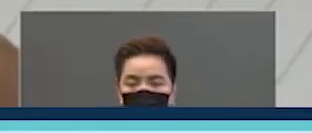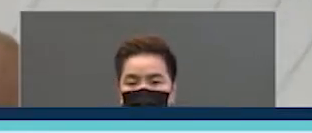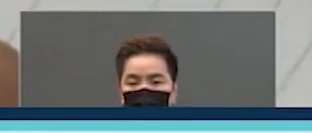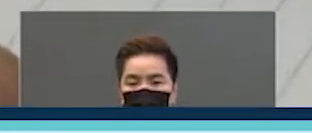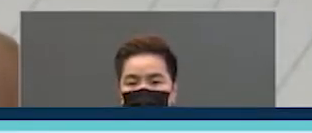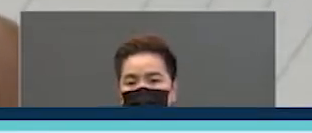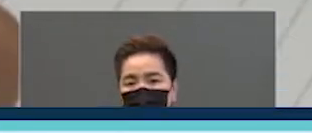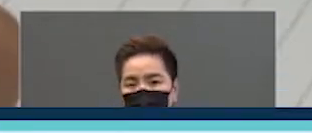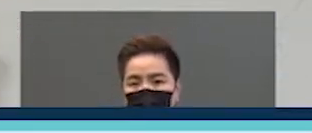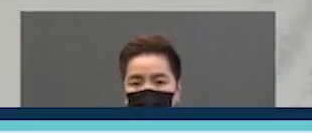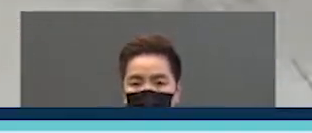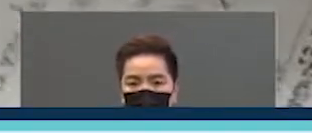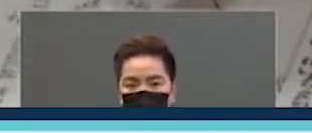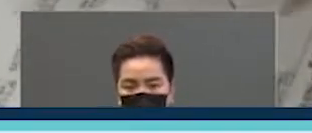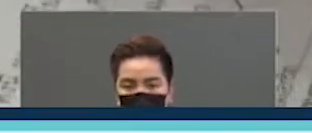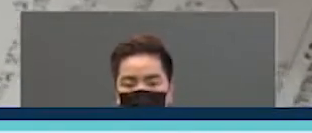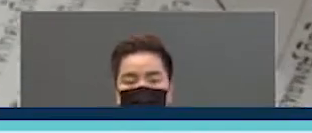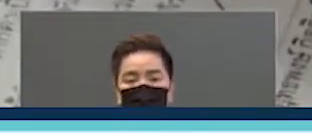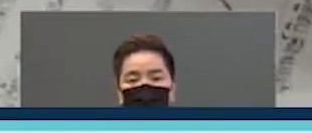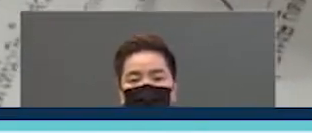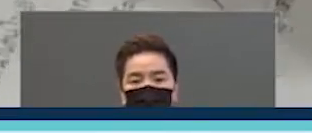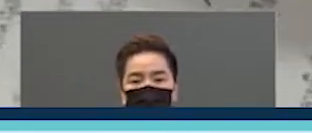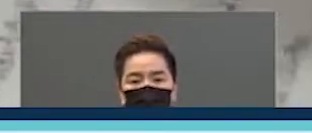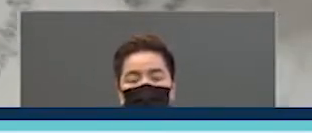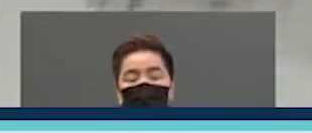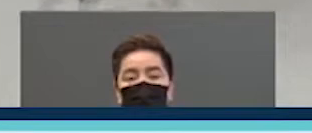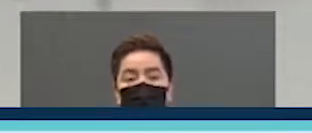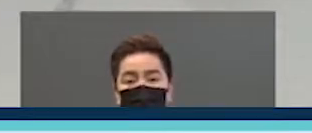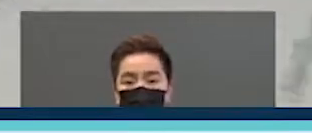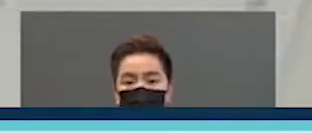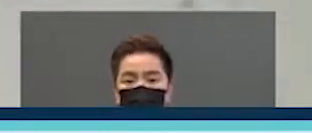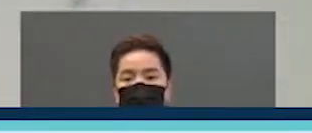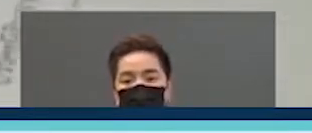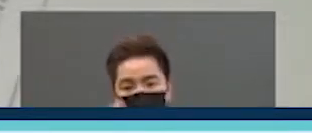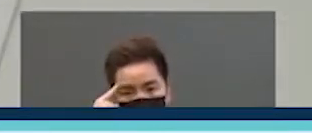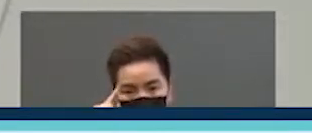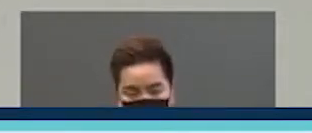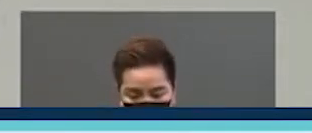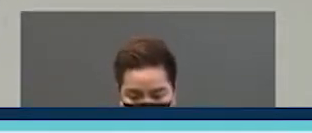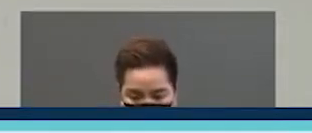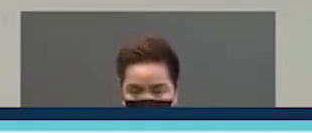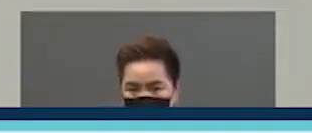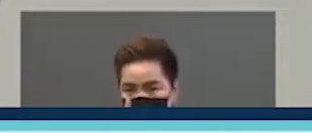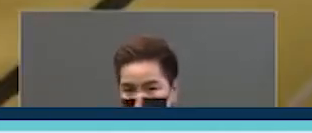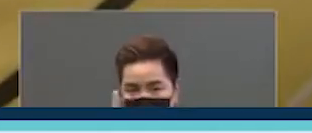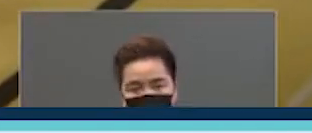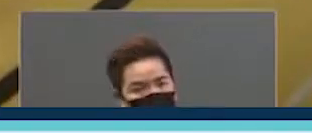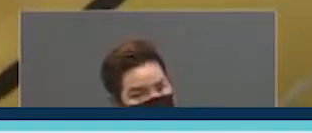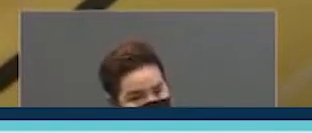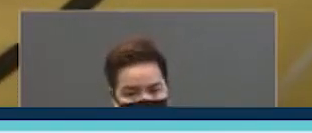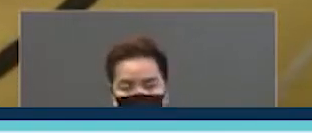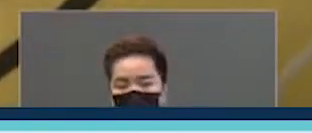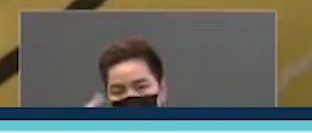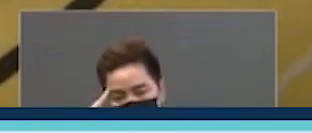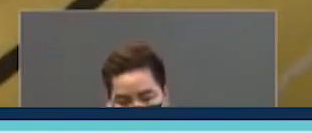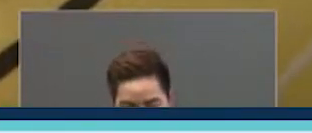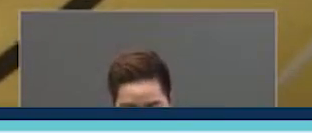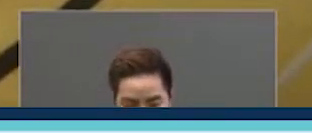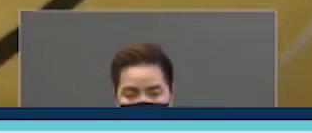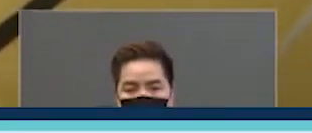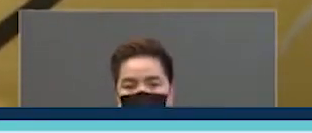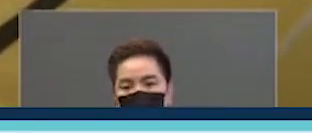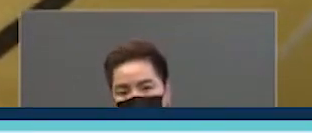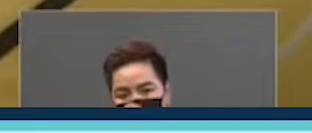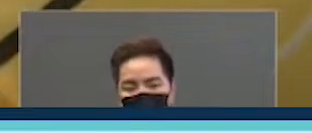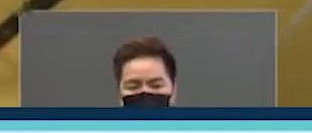โจทย์ผู้ที่ต้องการมีบ้านได้เป็นอย่างดีเลยว่าซื้อของคนที่จะมีบ้านะครับก็อย่างที่เขาต้องการครับเพราะว่าเราจะได้มีบ้านอยู่ของ